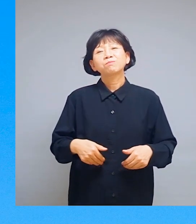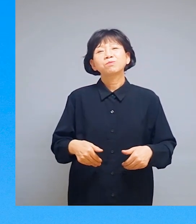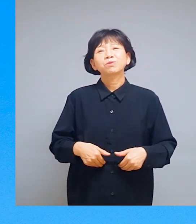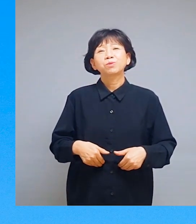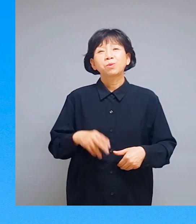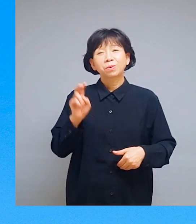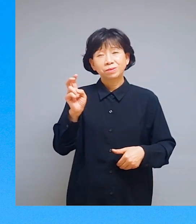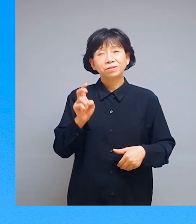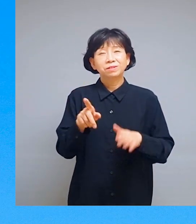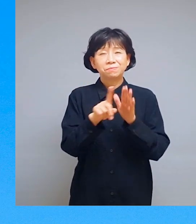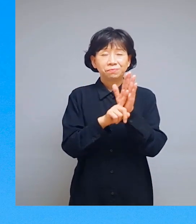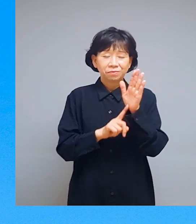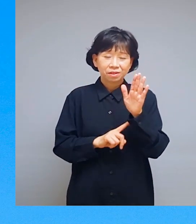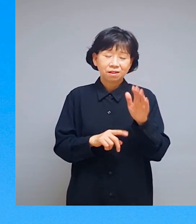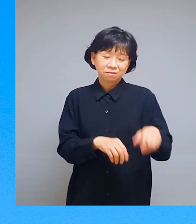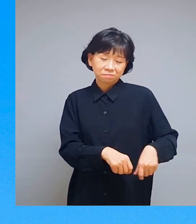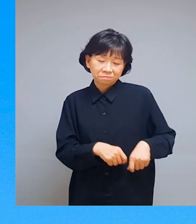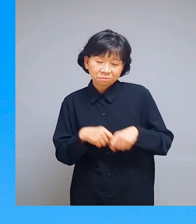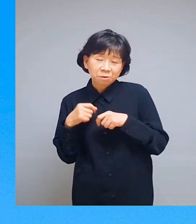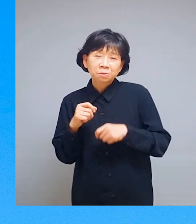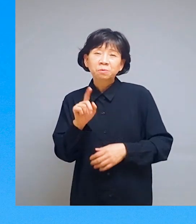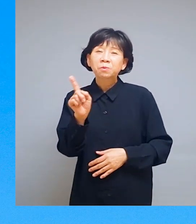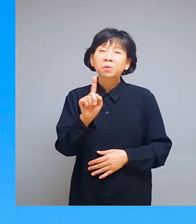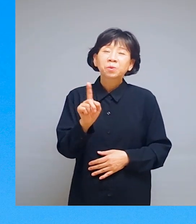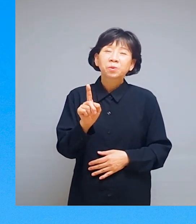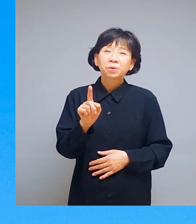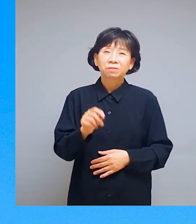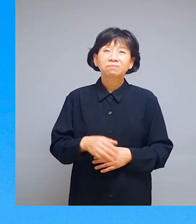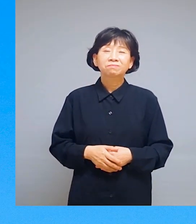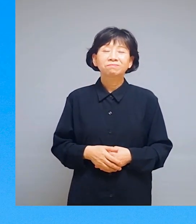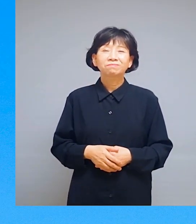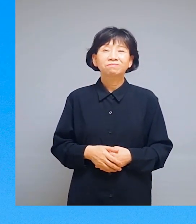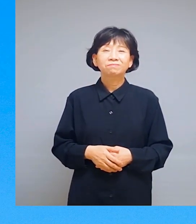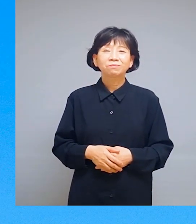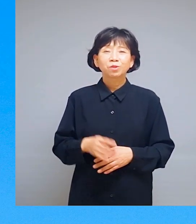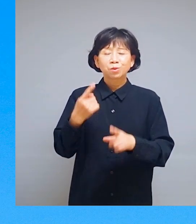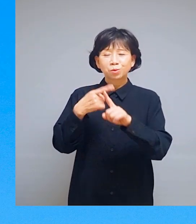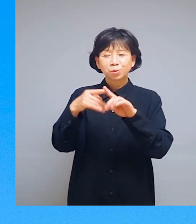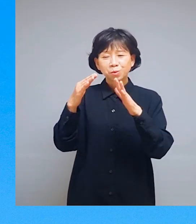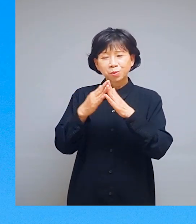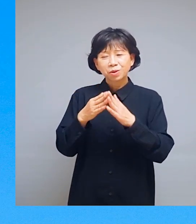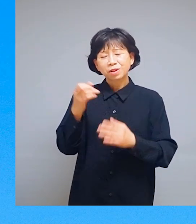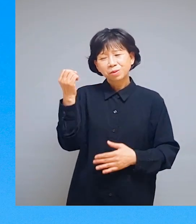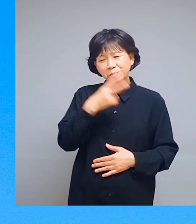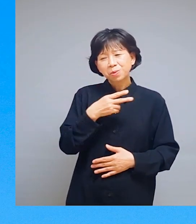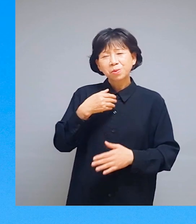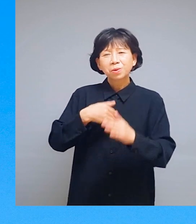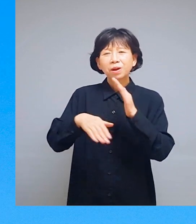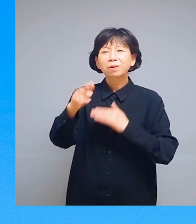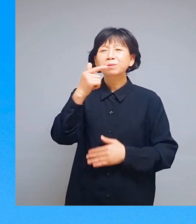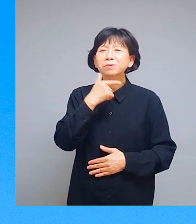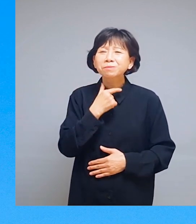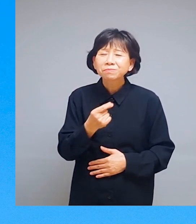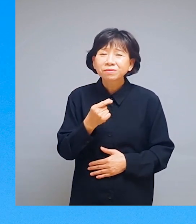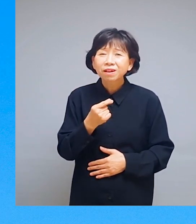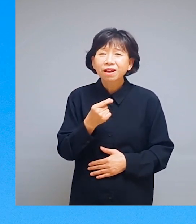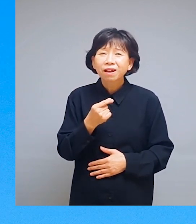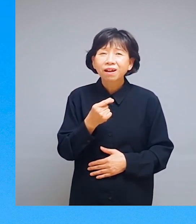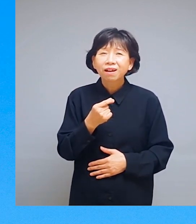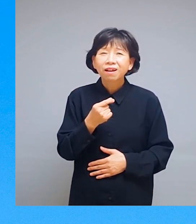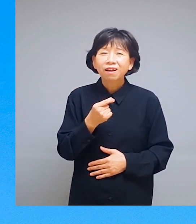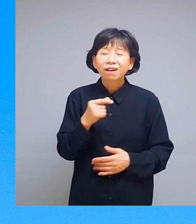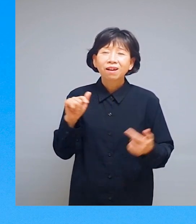있다면, 좀 느슨해진 부분이 있다면, 교회에 또 오고 싶은 마음이 조금 사라졌거나